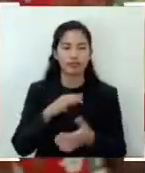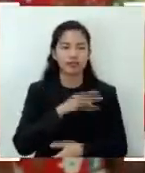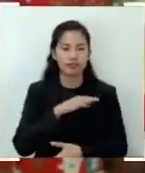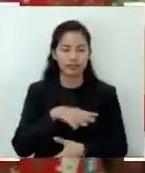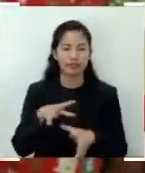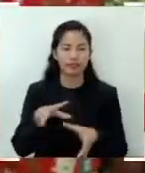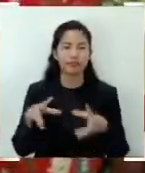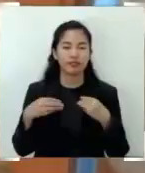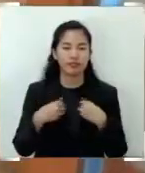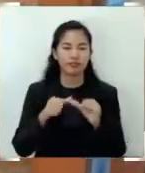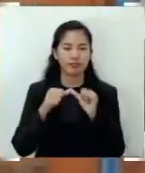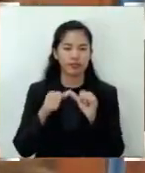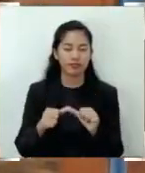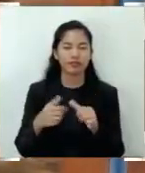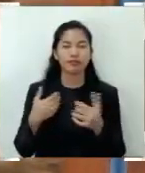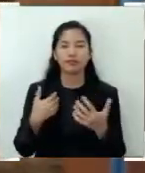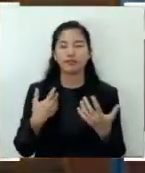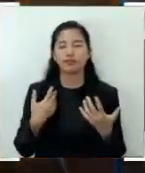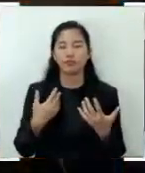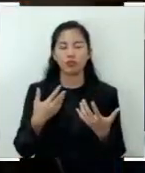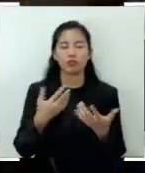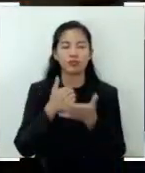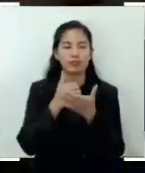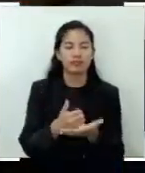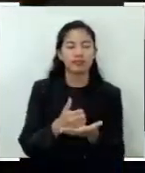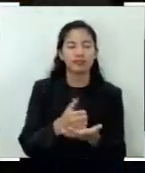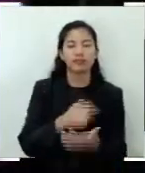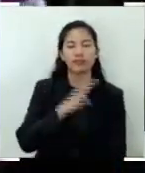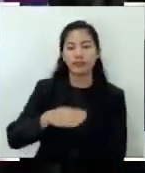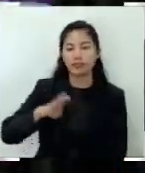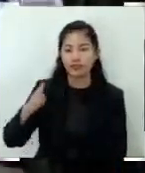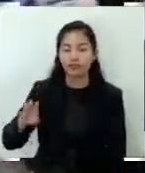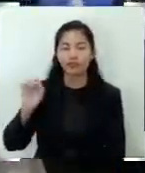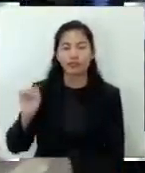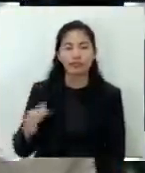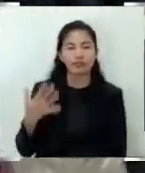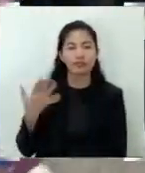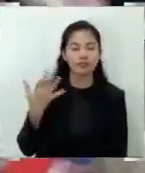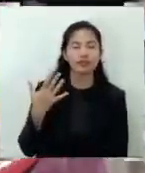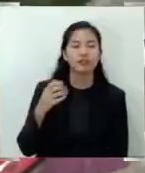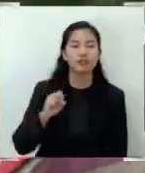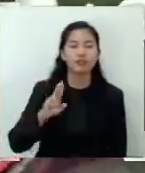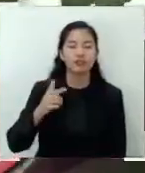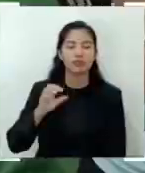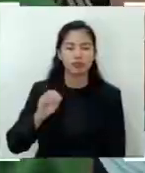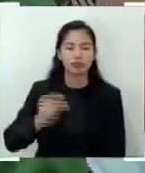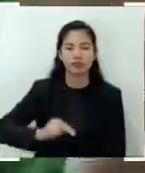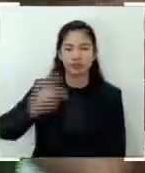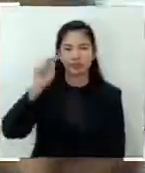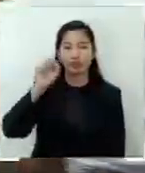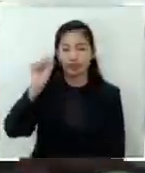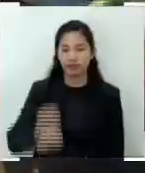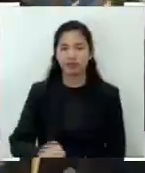na operasyon sa Bohol, Siargao, Surigao del Norte at Limasawa Islands sa Southern Leyte. Hindi ito magagawa